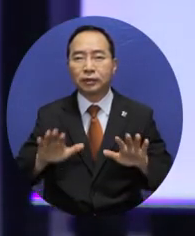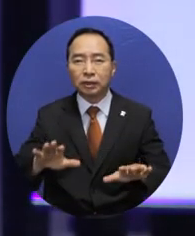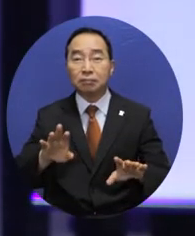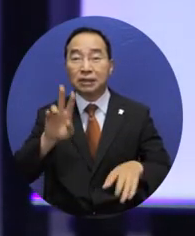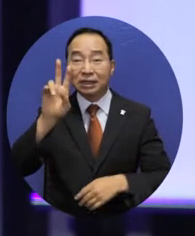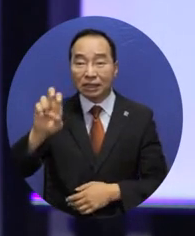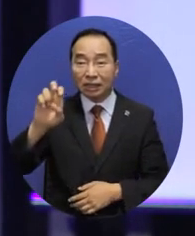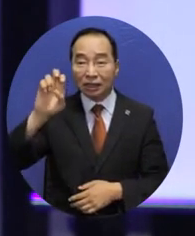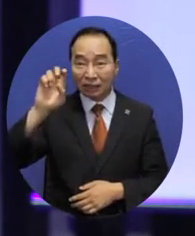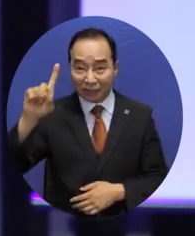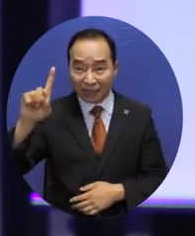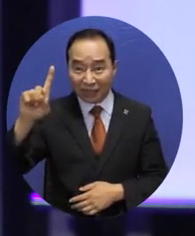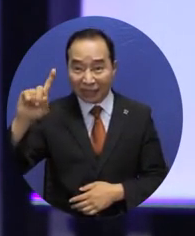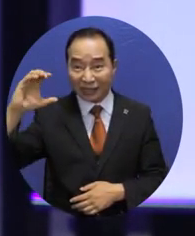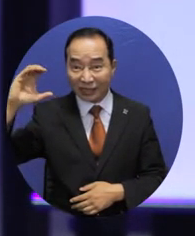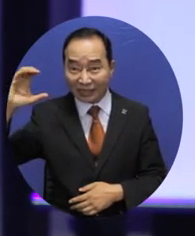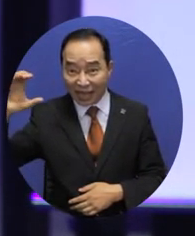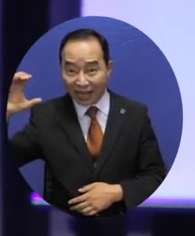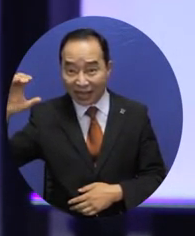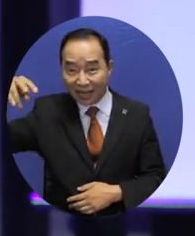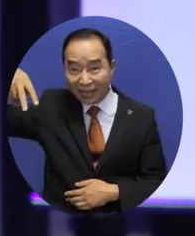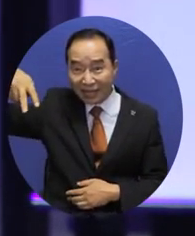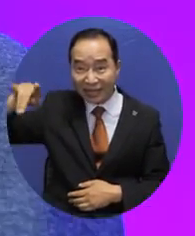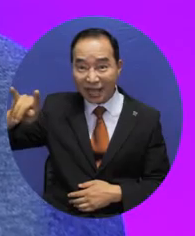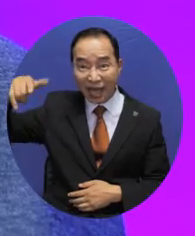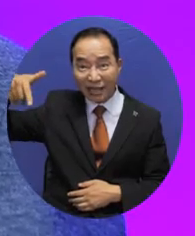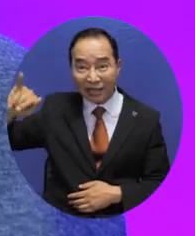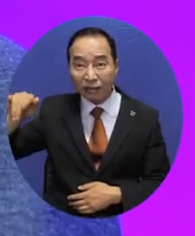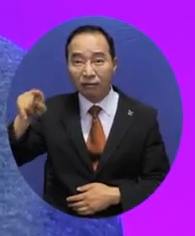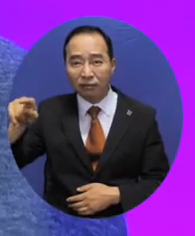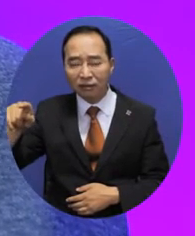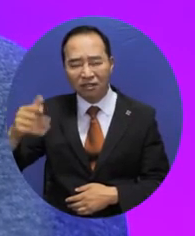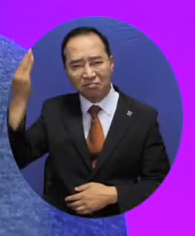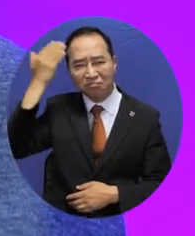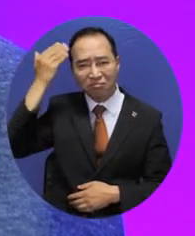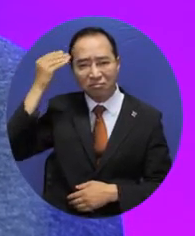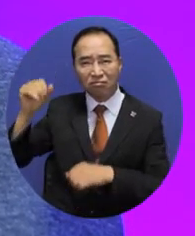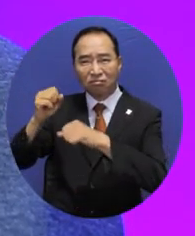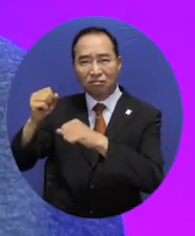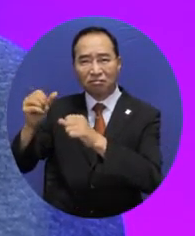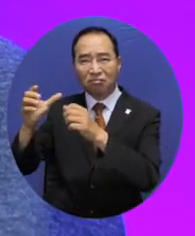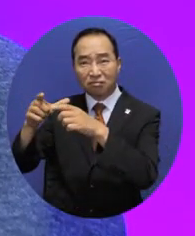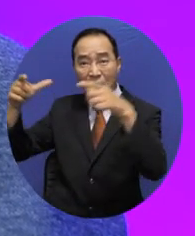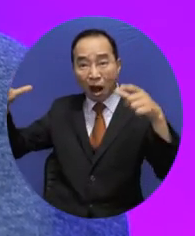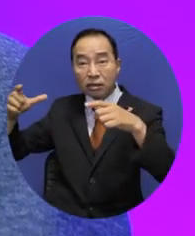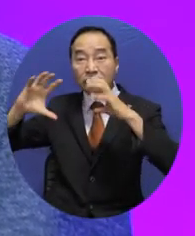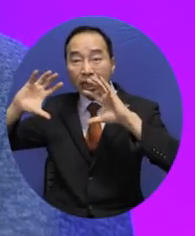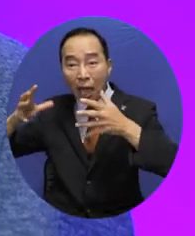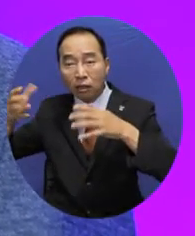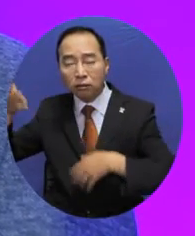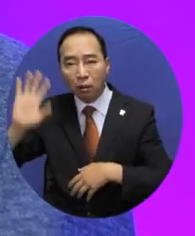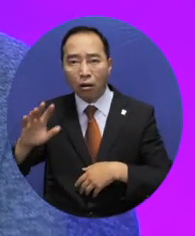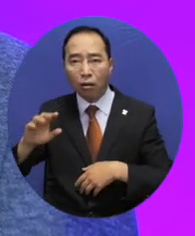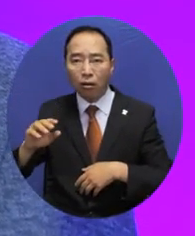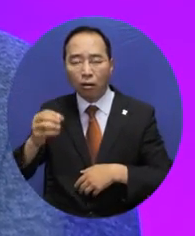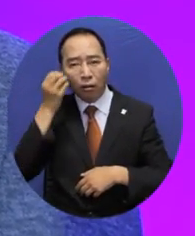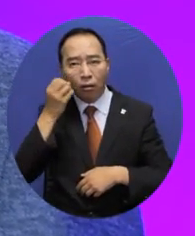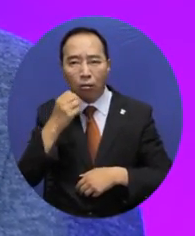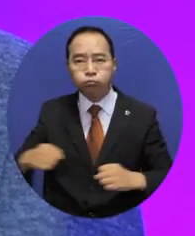21세기임에도 불구하고 폭력이 난무하고 있습니다. 플로이드 살해 이후 전 세계적으로 블랙